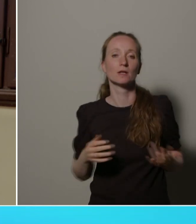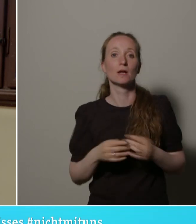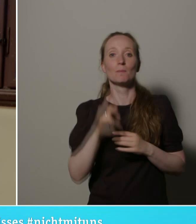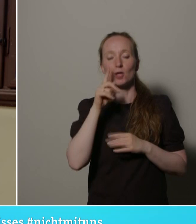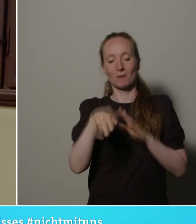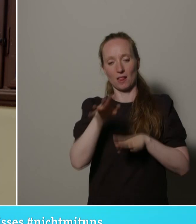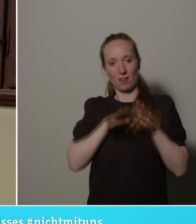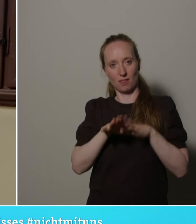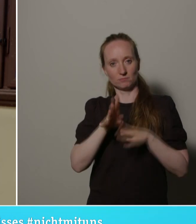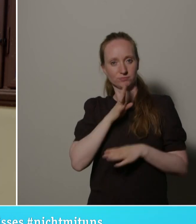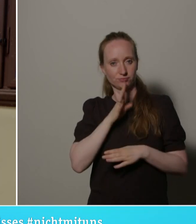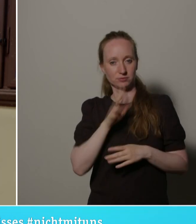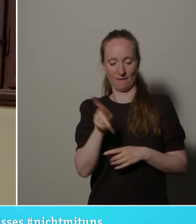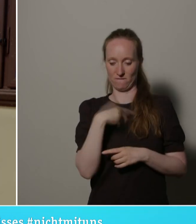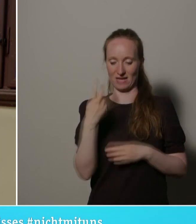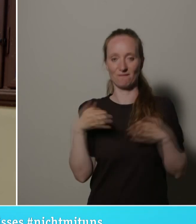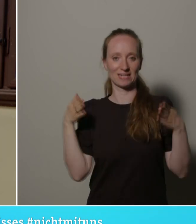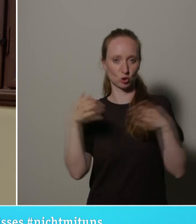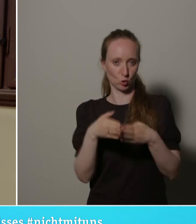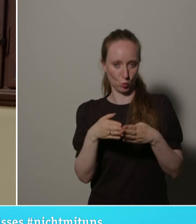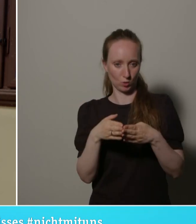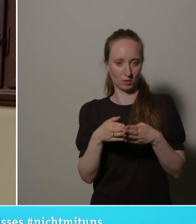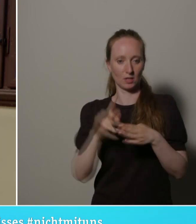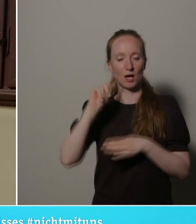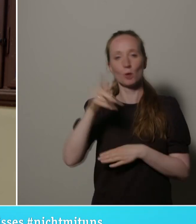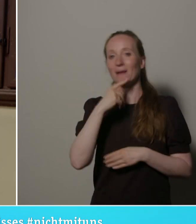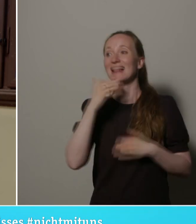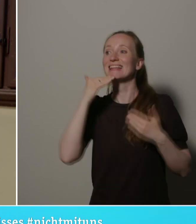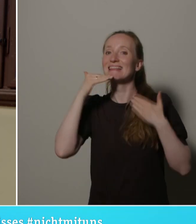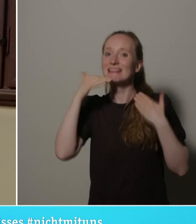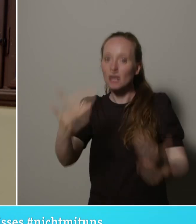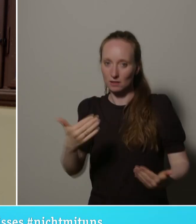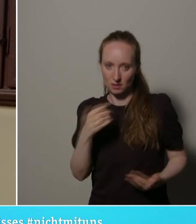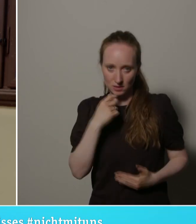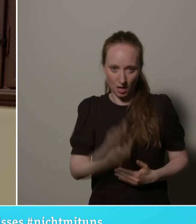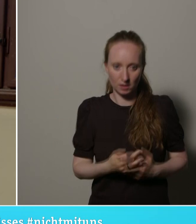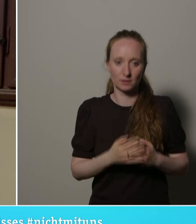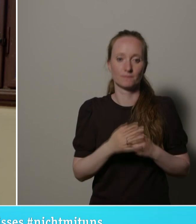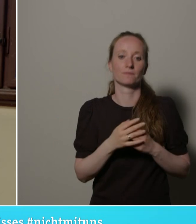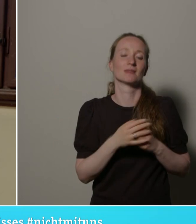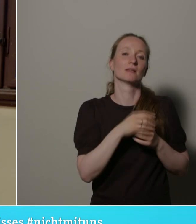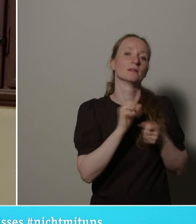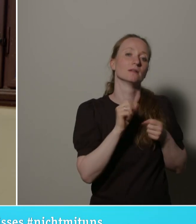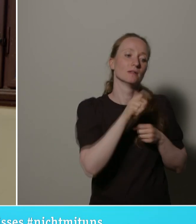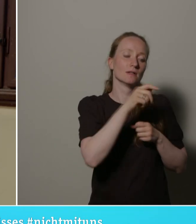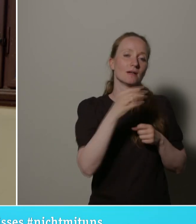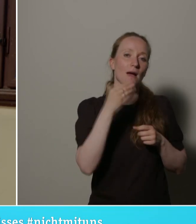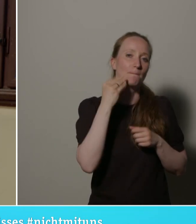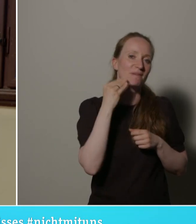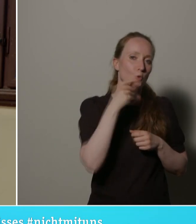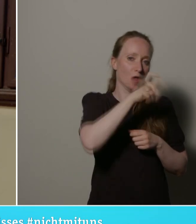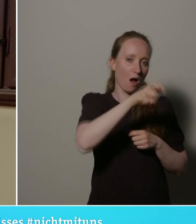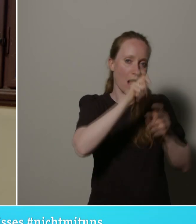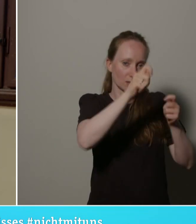Zunächst möchten auch wir, also unsere Fraktion, möchte sich herzlich bedanken bei den Initiatoren des